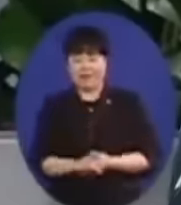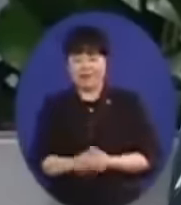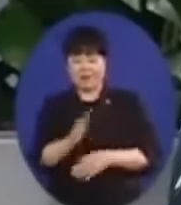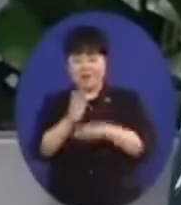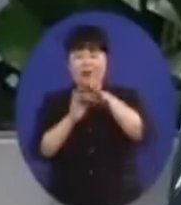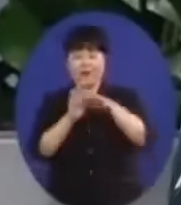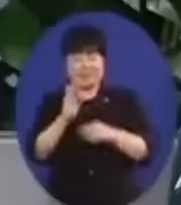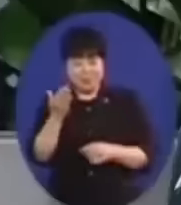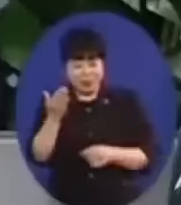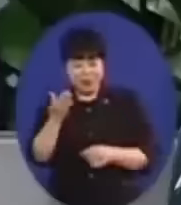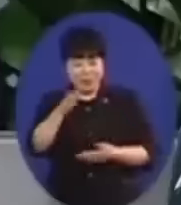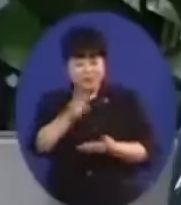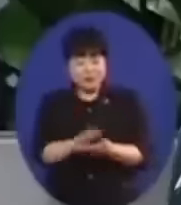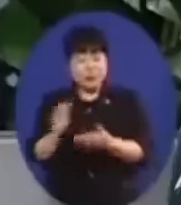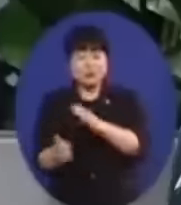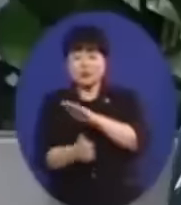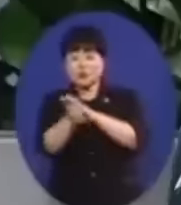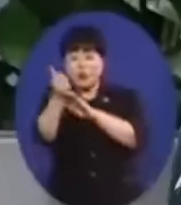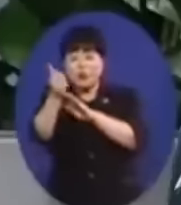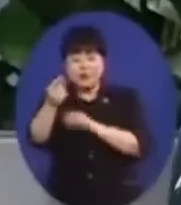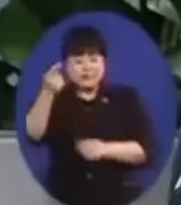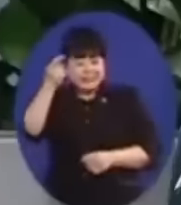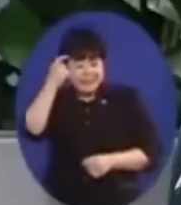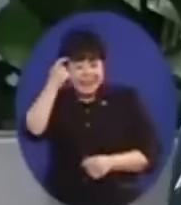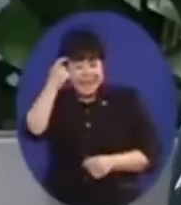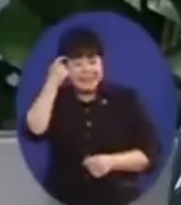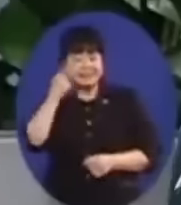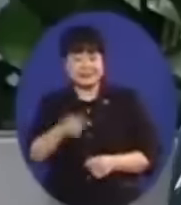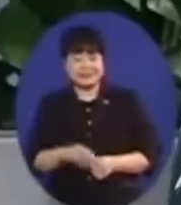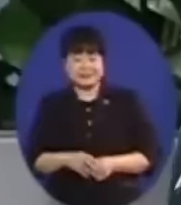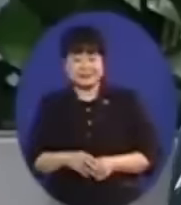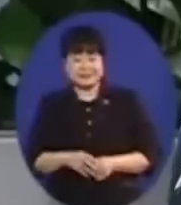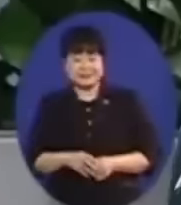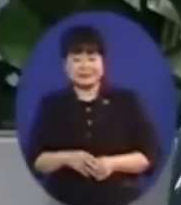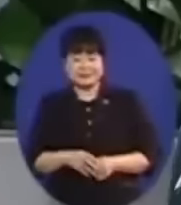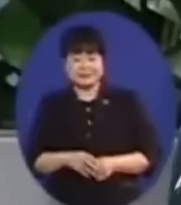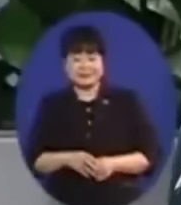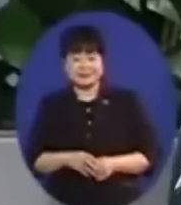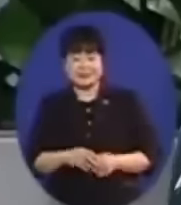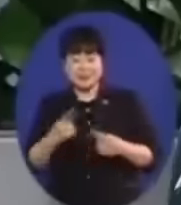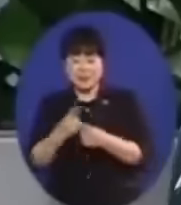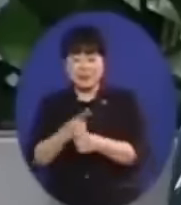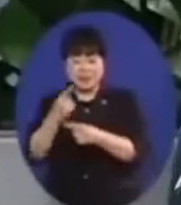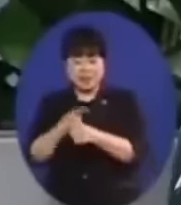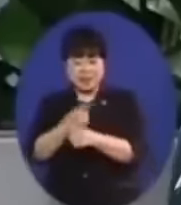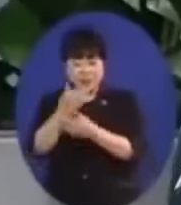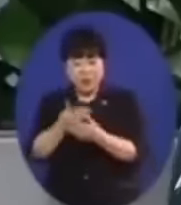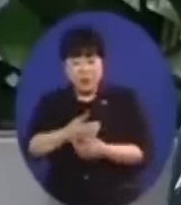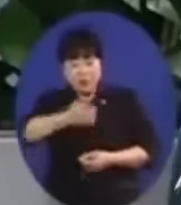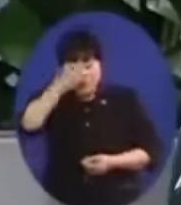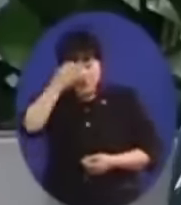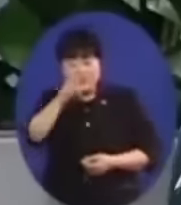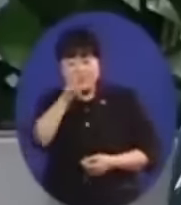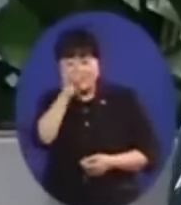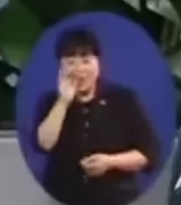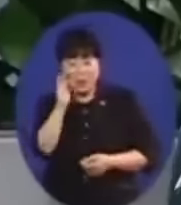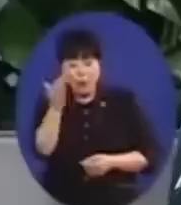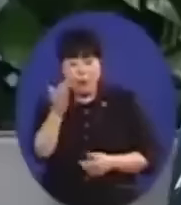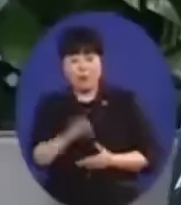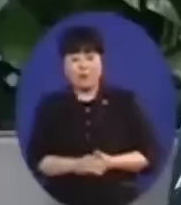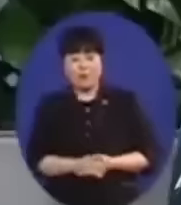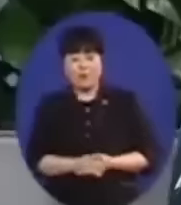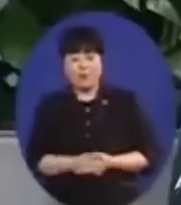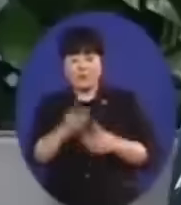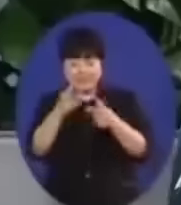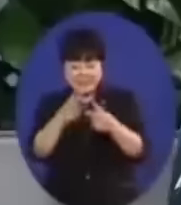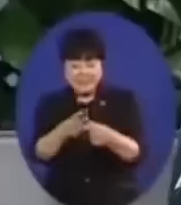들어차게 되고 뜨거운 소원으로 생각이 달라져야 되고 그 다음에는 꿈이 있어야 되고